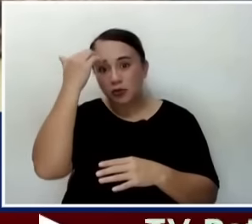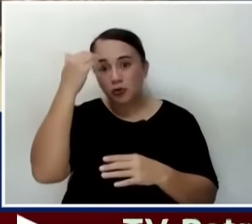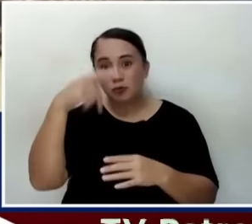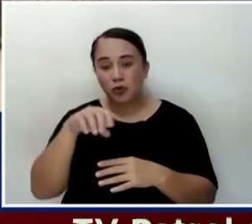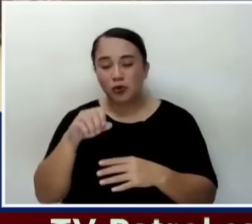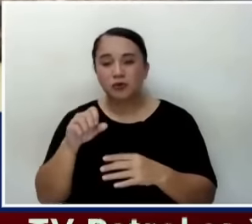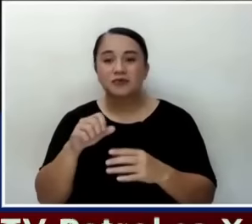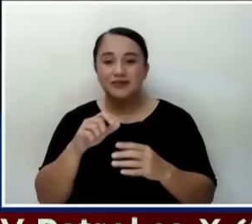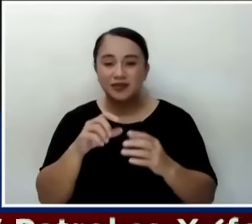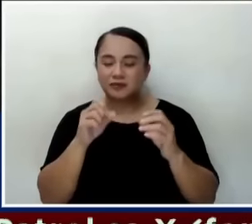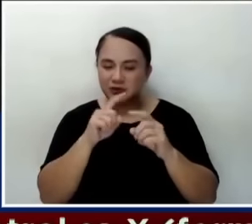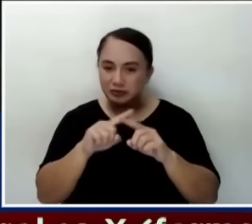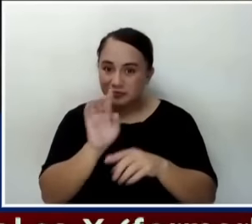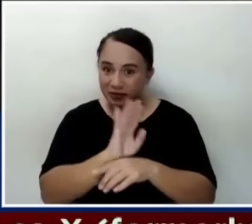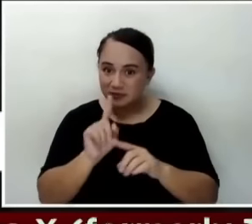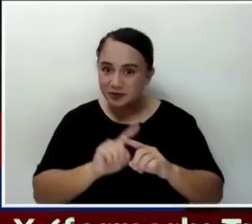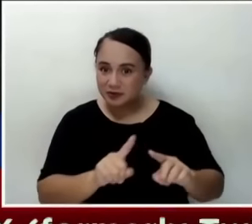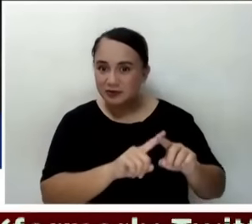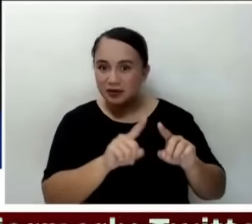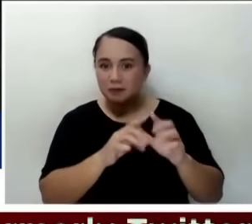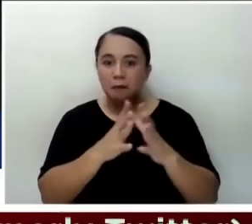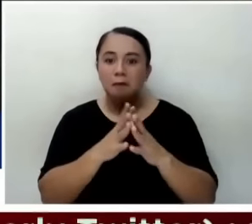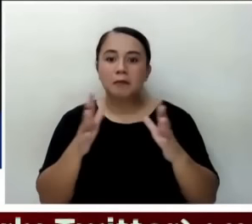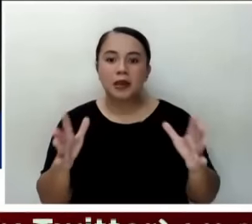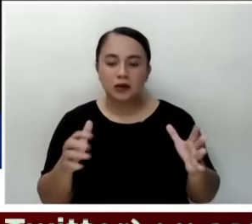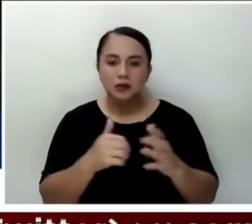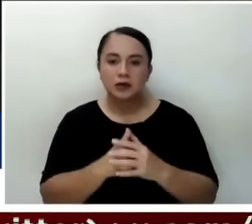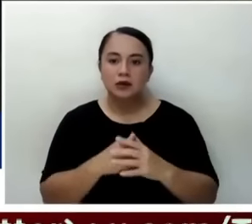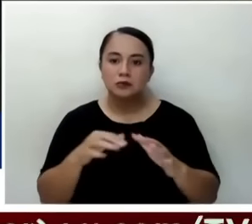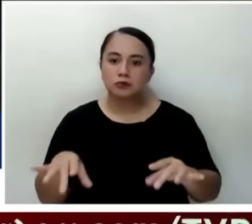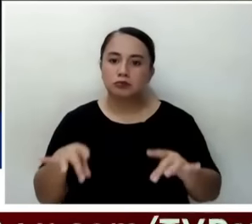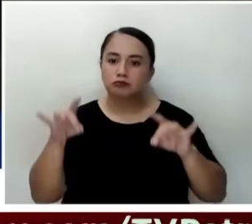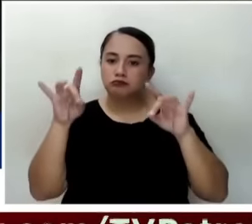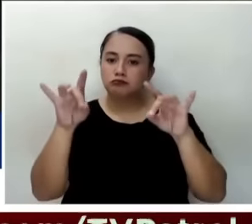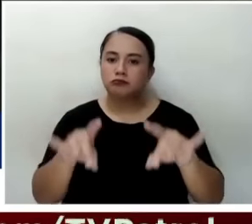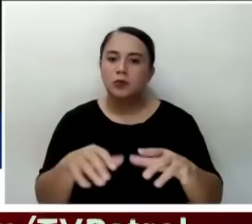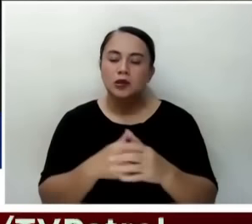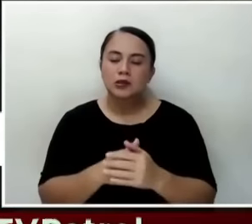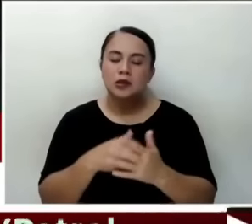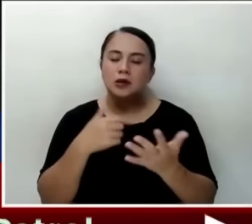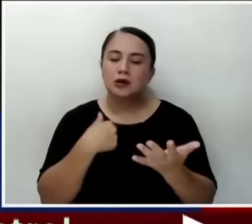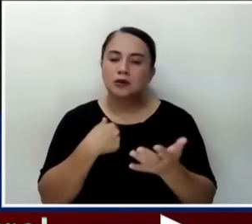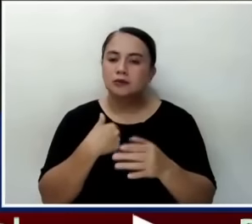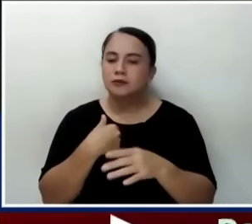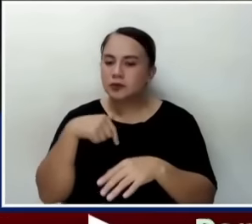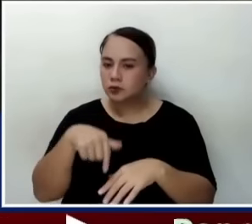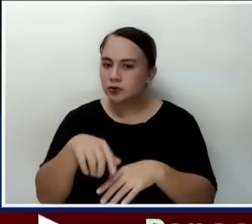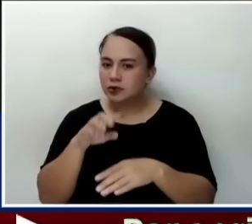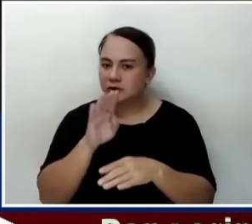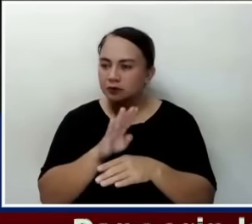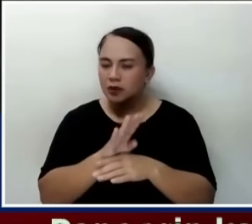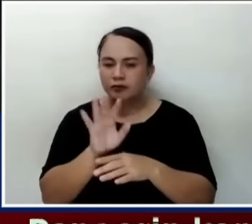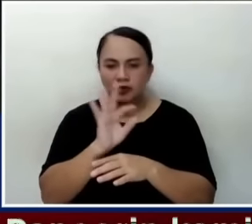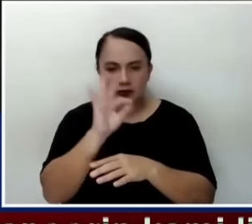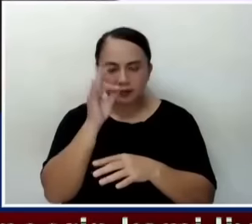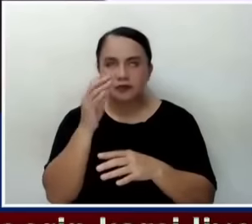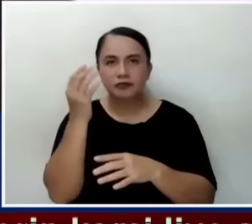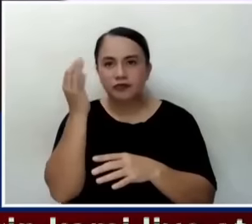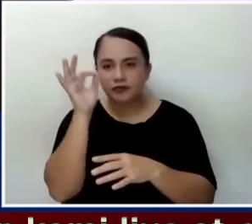Mother Lily. Malaki ang contribution niya sa industriya ng pelikulang Pilipino. Sa dami ng ginawa niyang